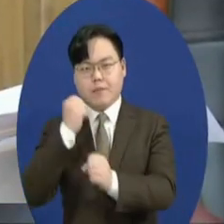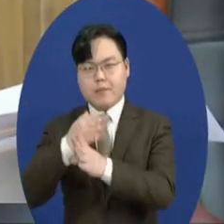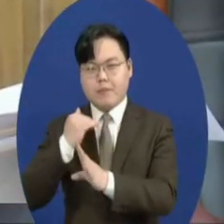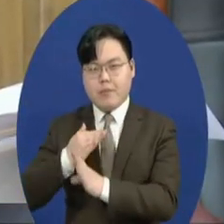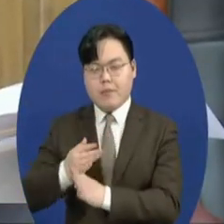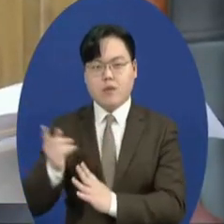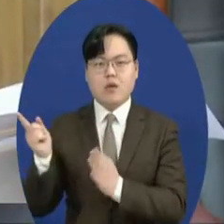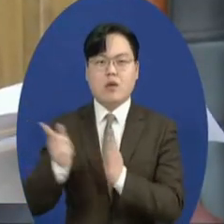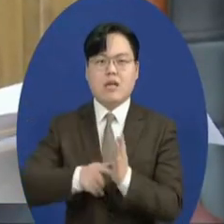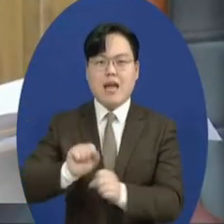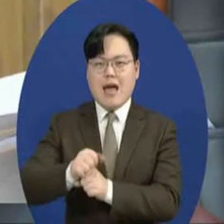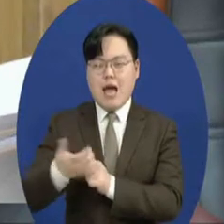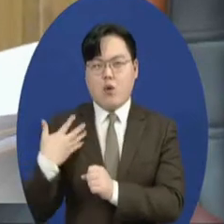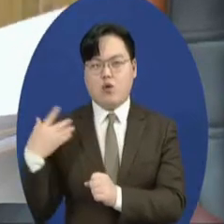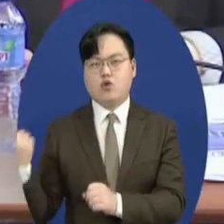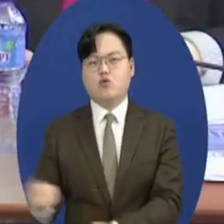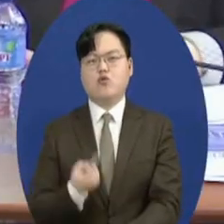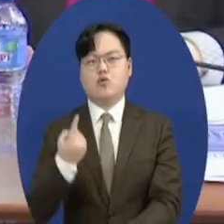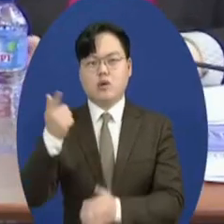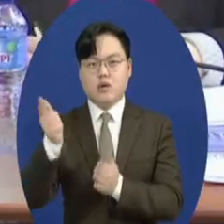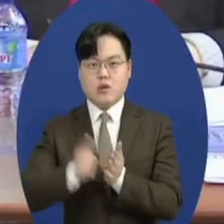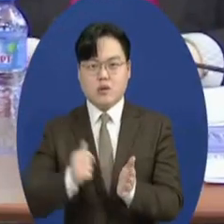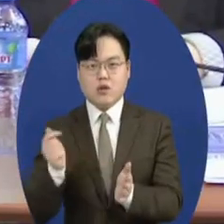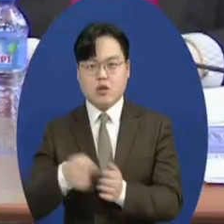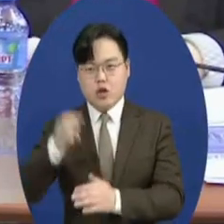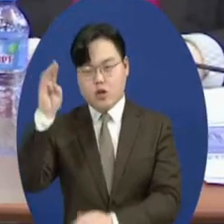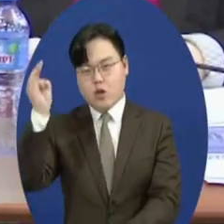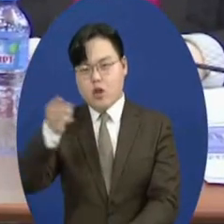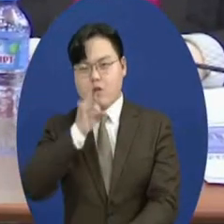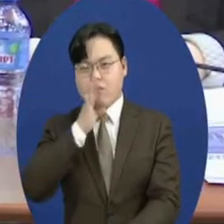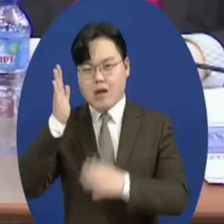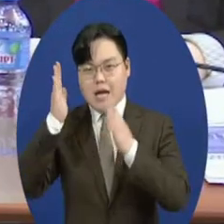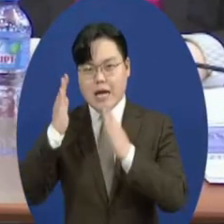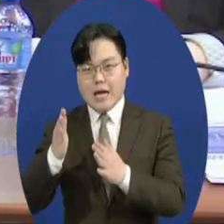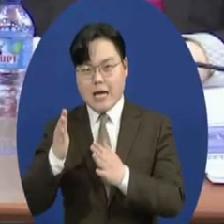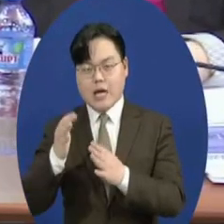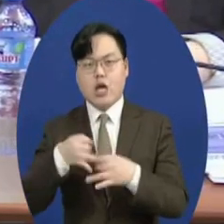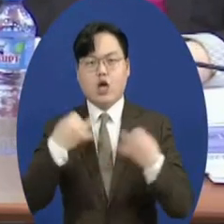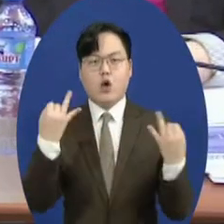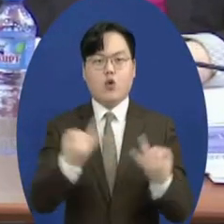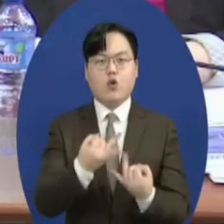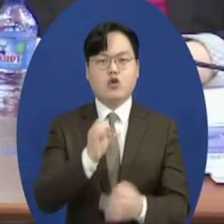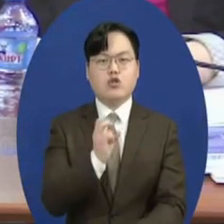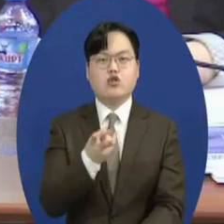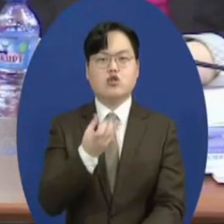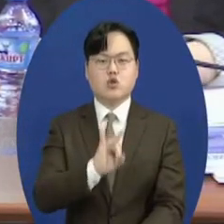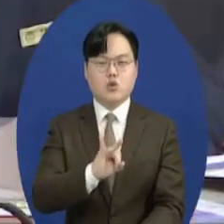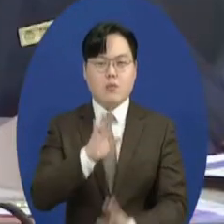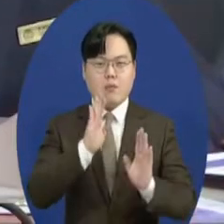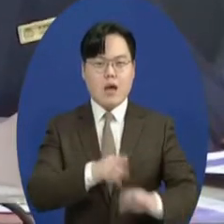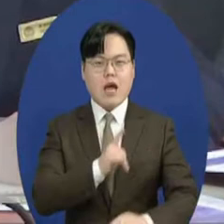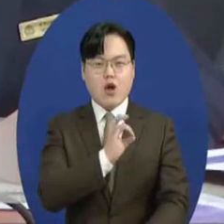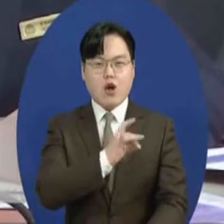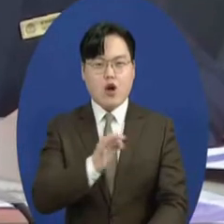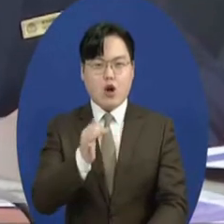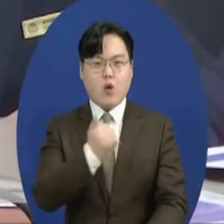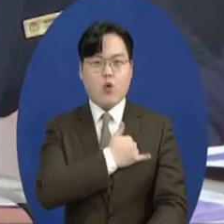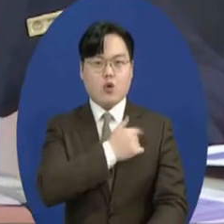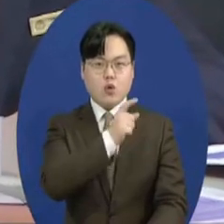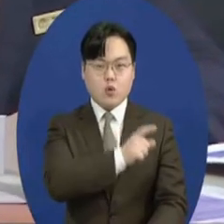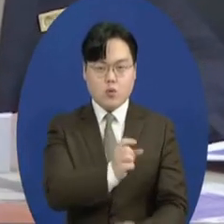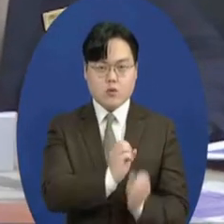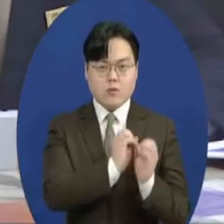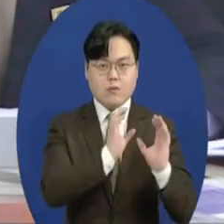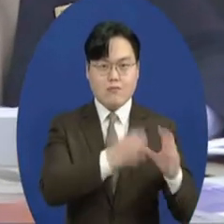оновчтой болгох хариуцлагын механизмыг тодорхой болгоход анхаарна гэж улсын хурлын ёс зүйн сахилах хариуцлагын байнгын хорооны удирдлага